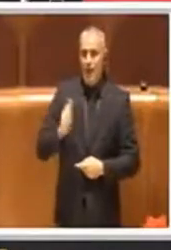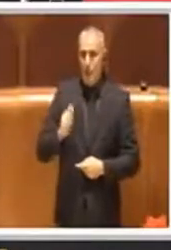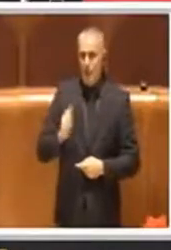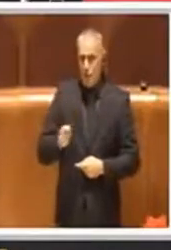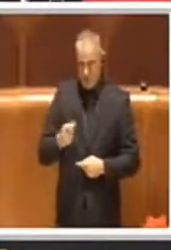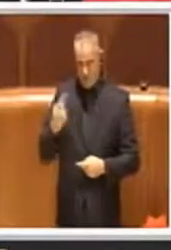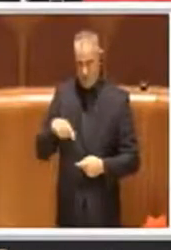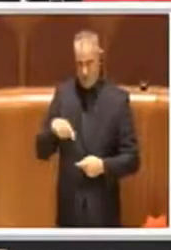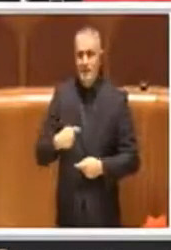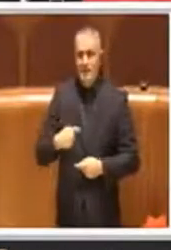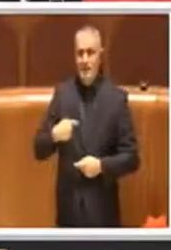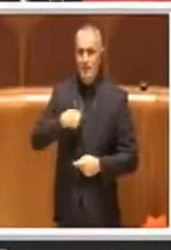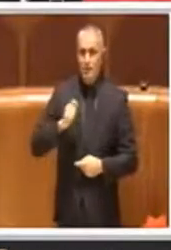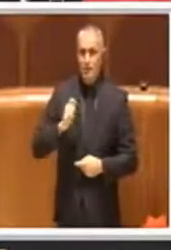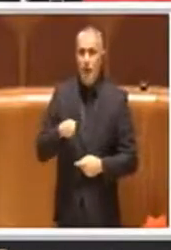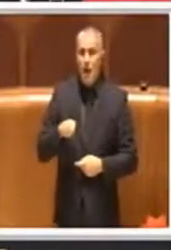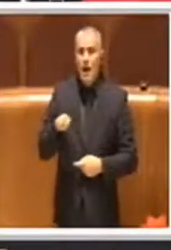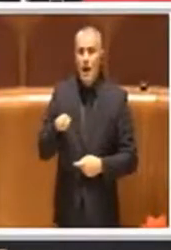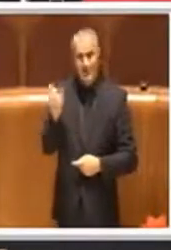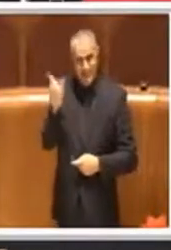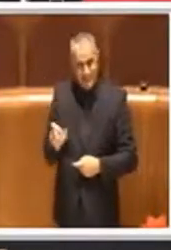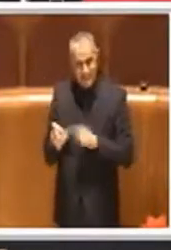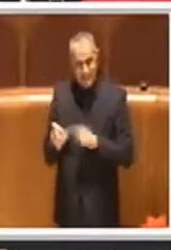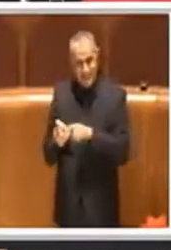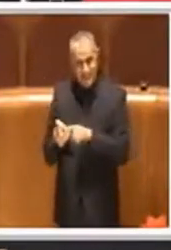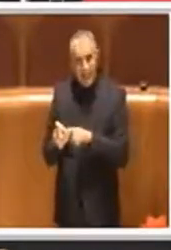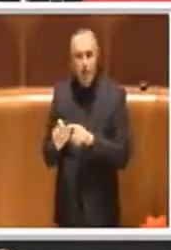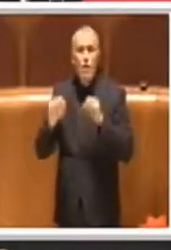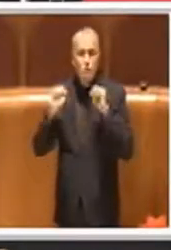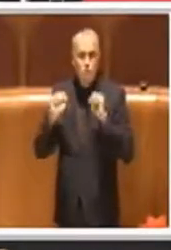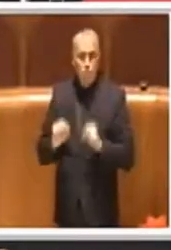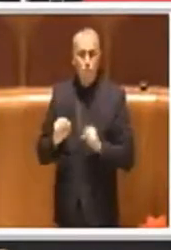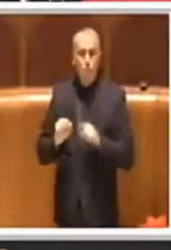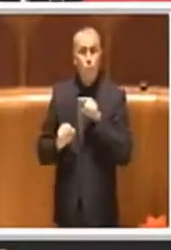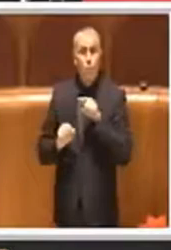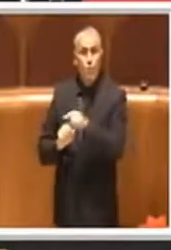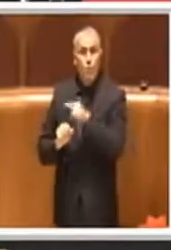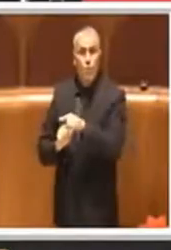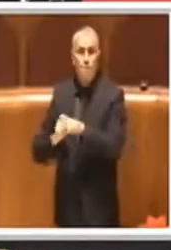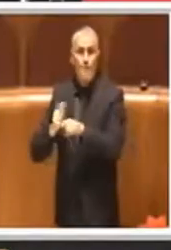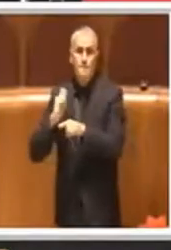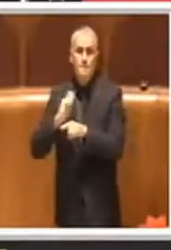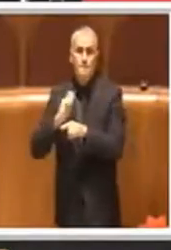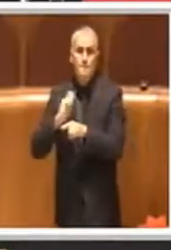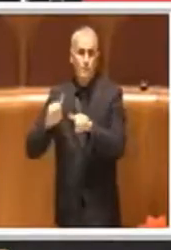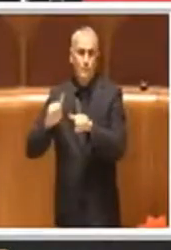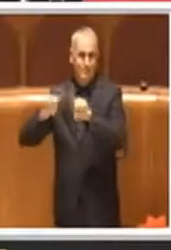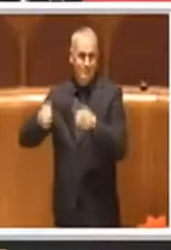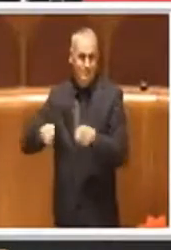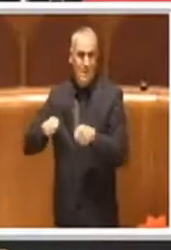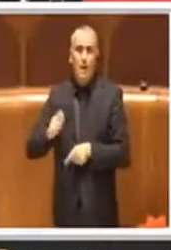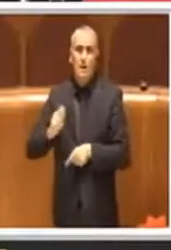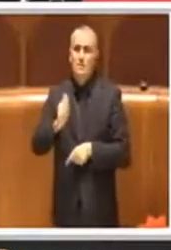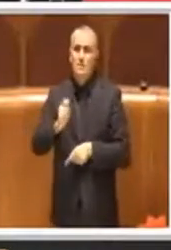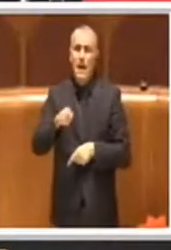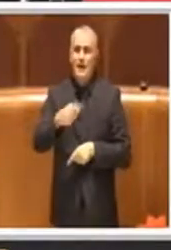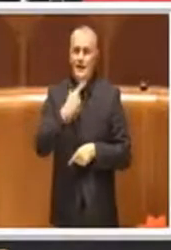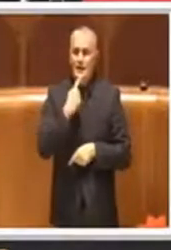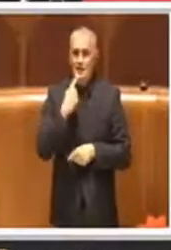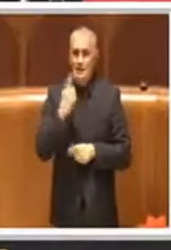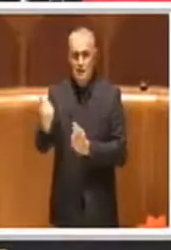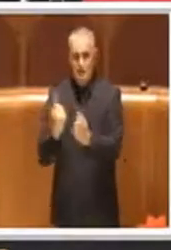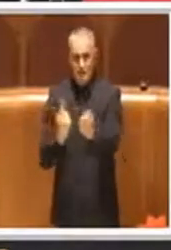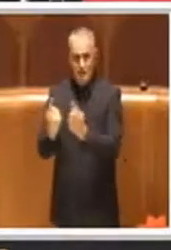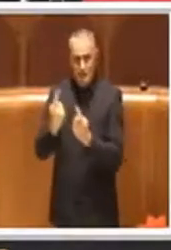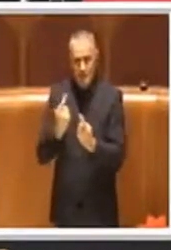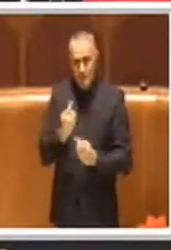ristoratori, dove l'esercente propone di pagare il parcheggio a chi viene a